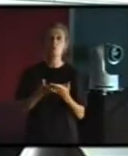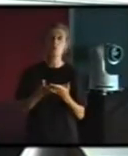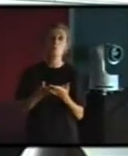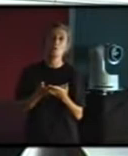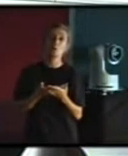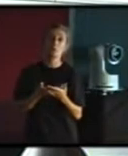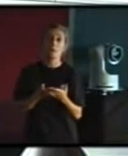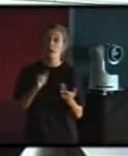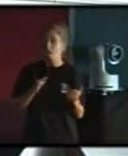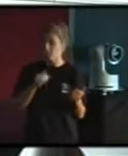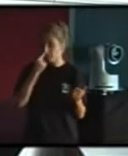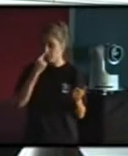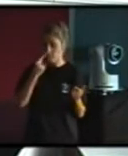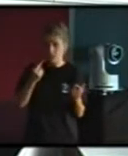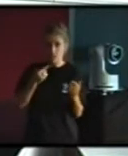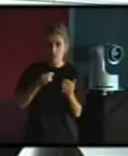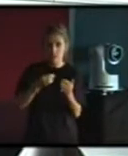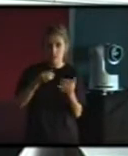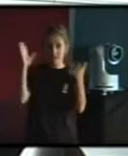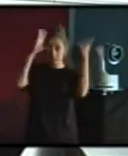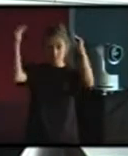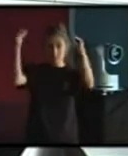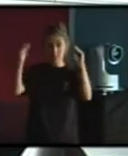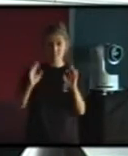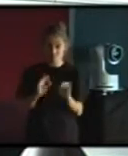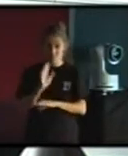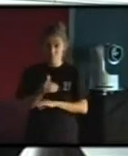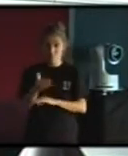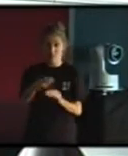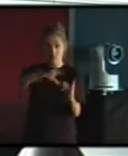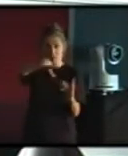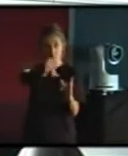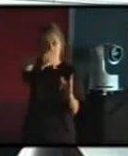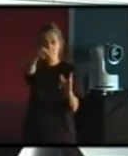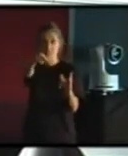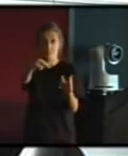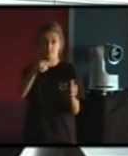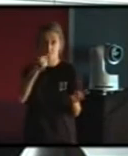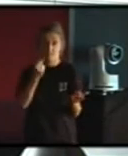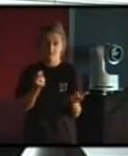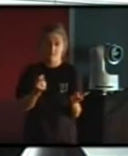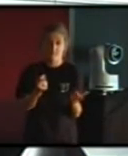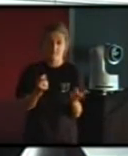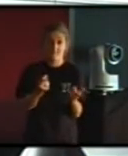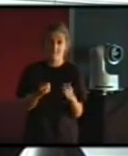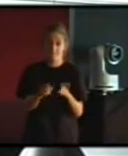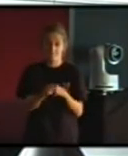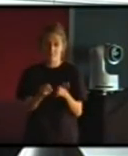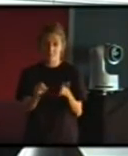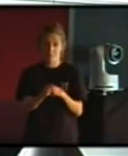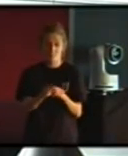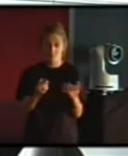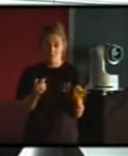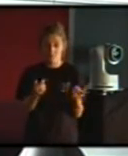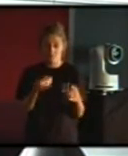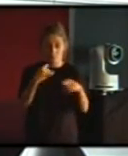peu insaisissables a priori. Et c'est pour ça que la forme, elle est un peu tournante, baroque, un peu évanescente,